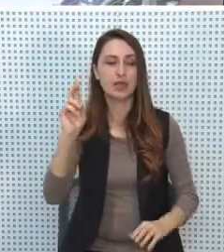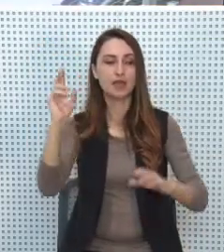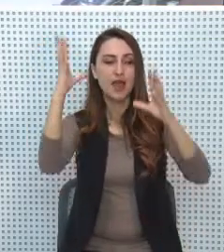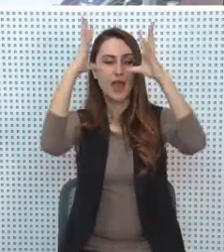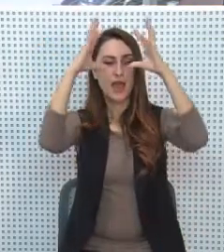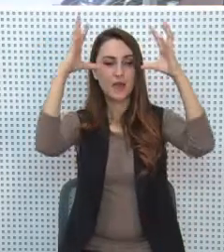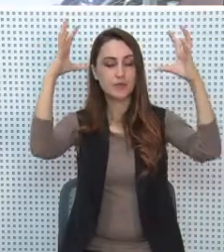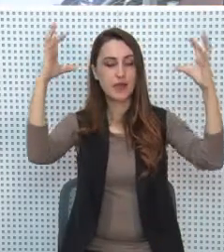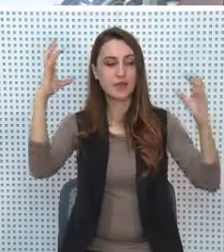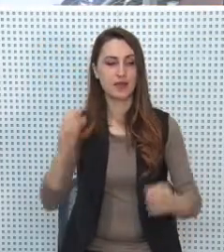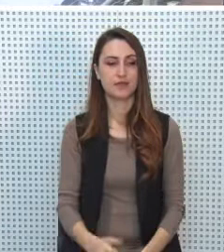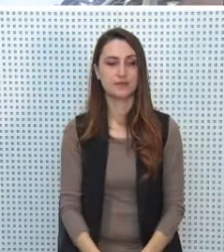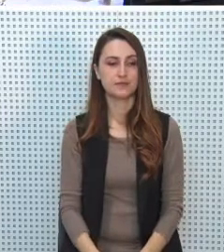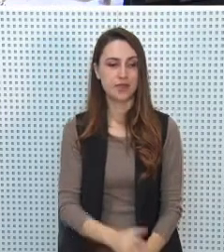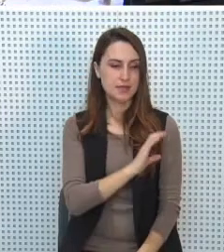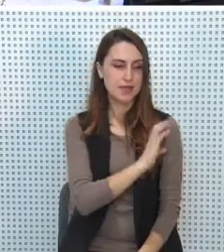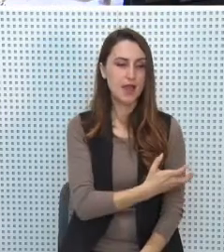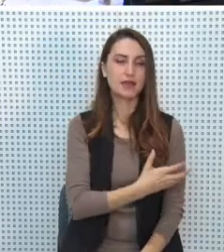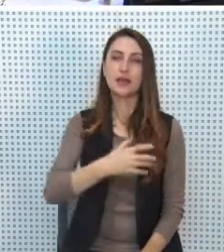ярко светит солнце.